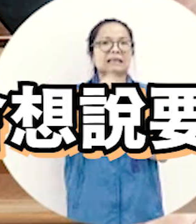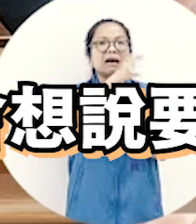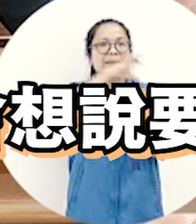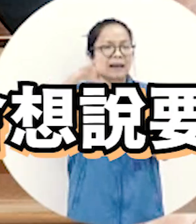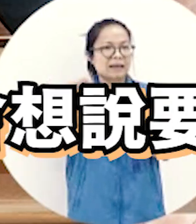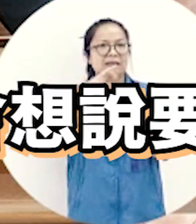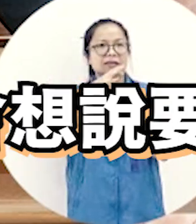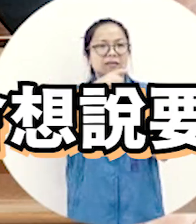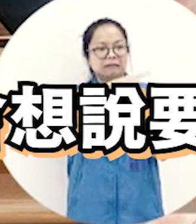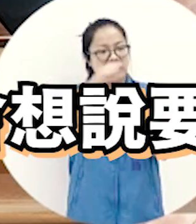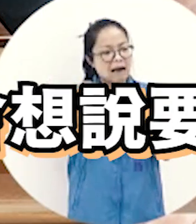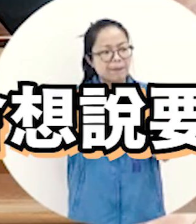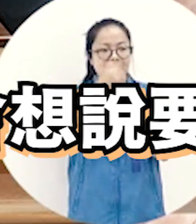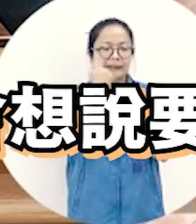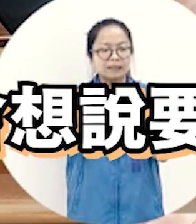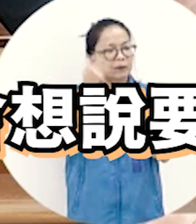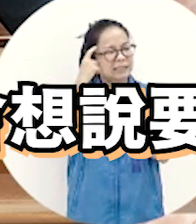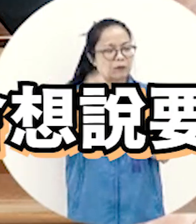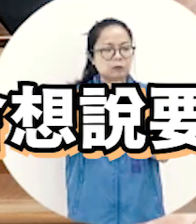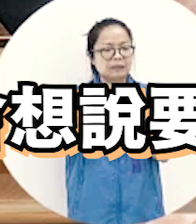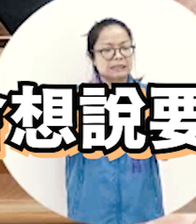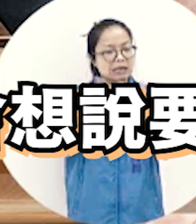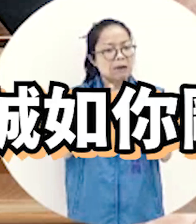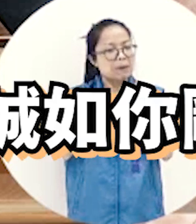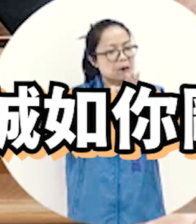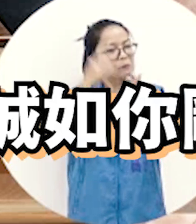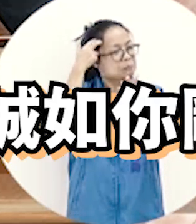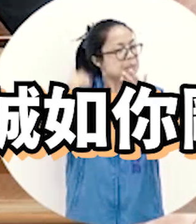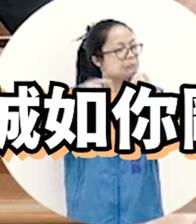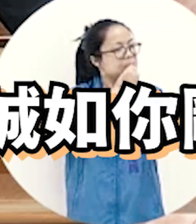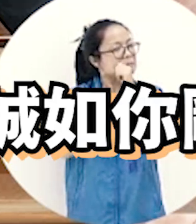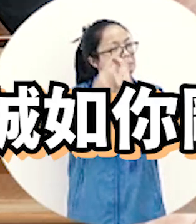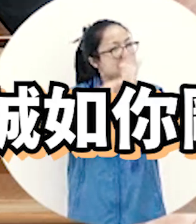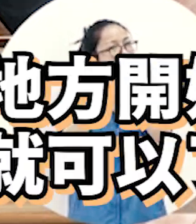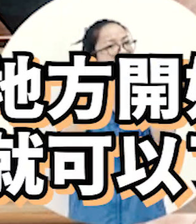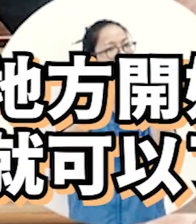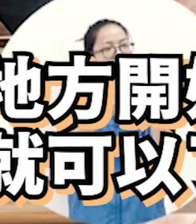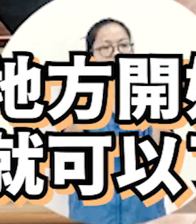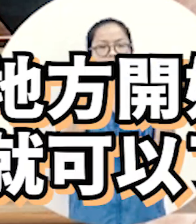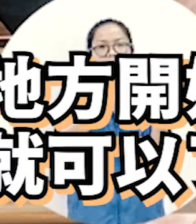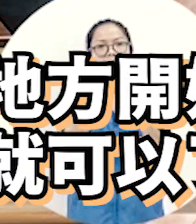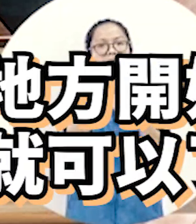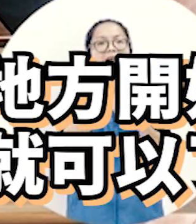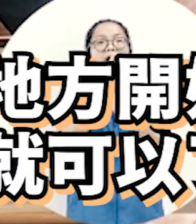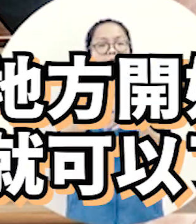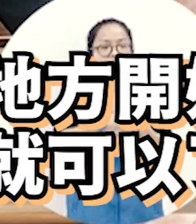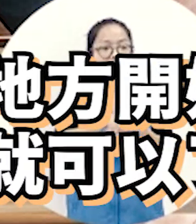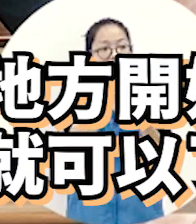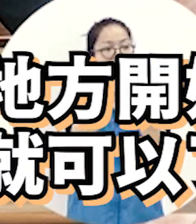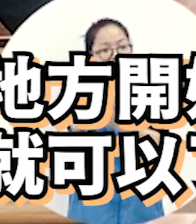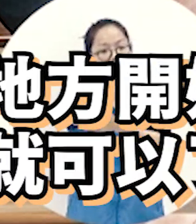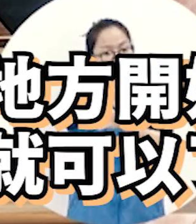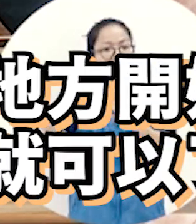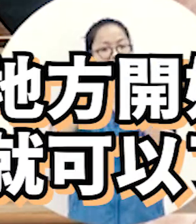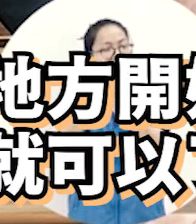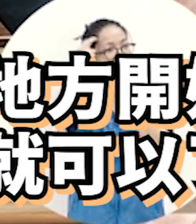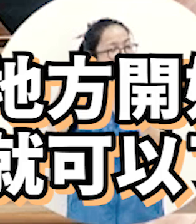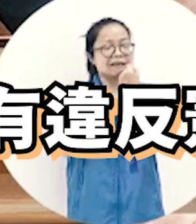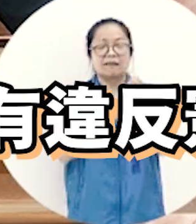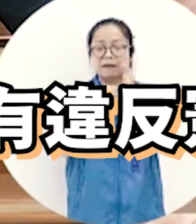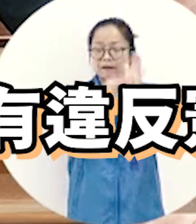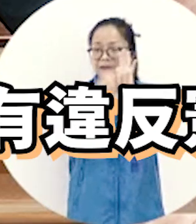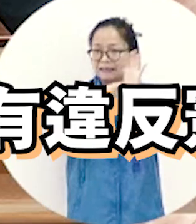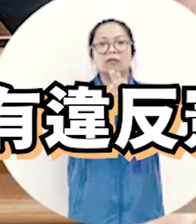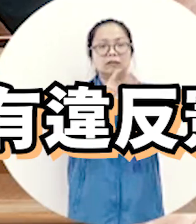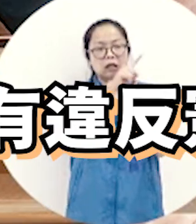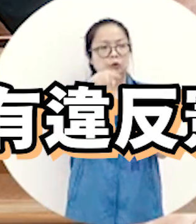现在他们也会想说要不要去做释宪，因为就陈你刚刚讲了，所以各地方有开始有释宪，我们就可以了解到